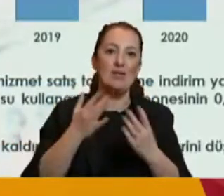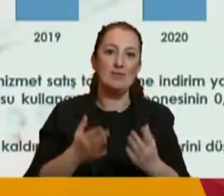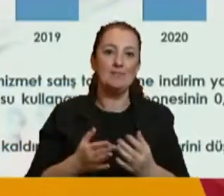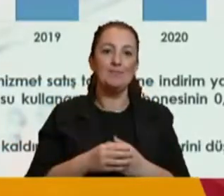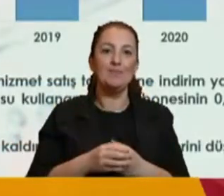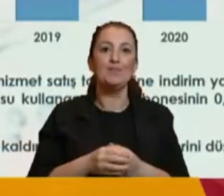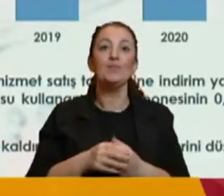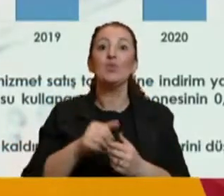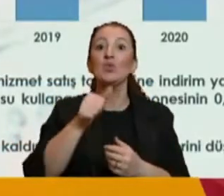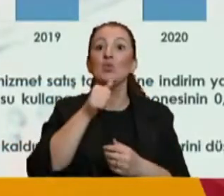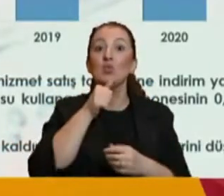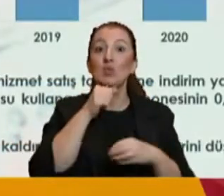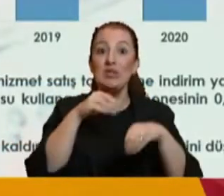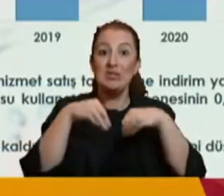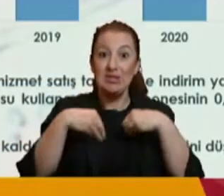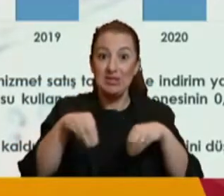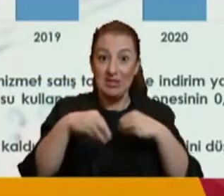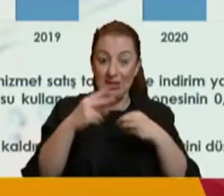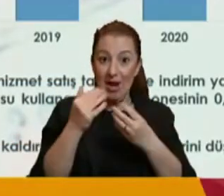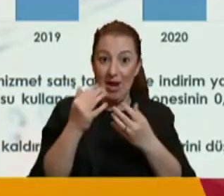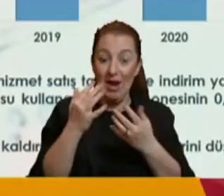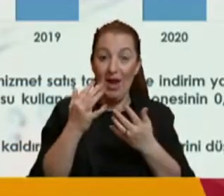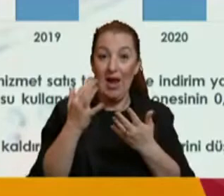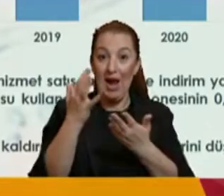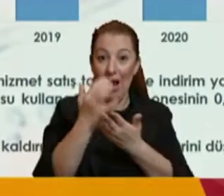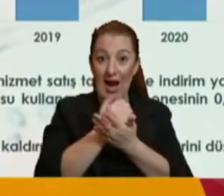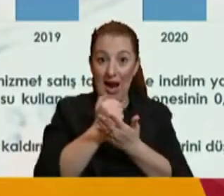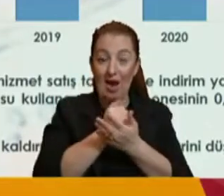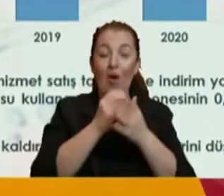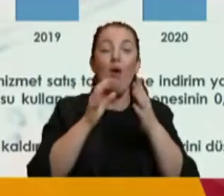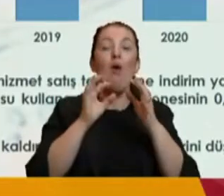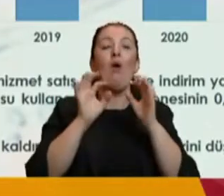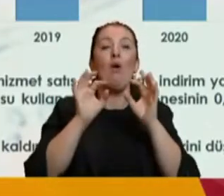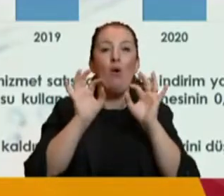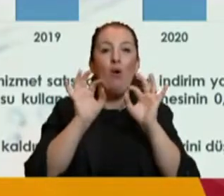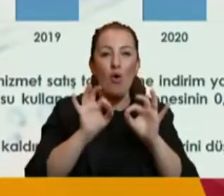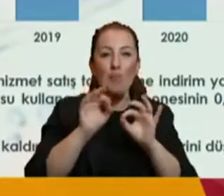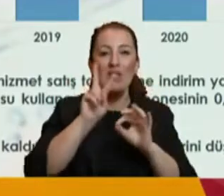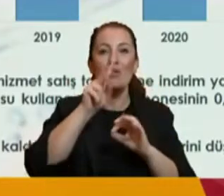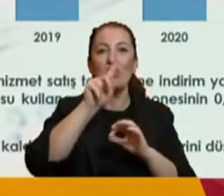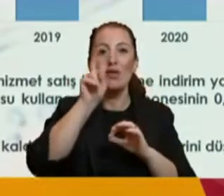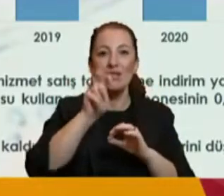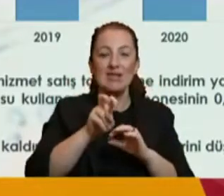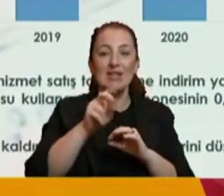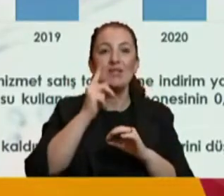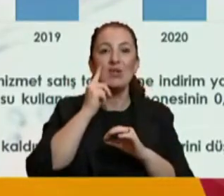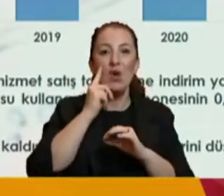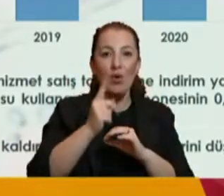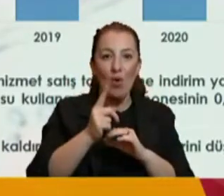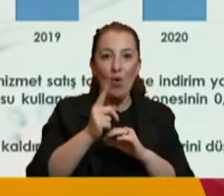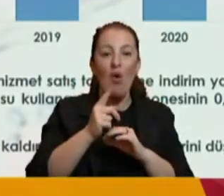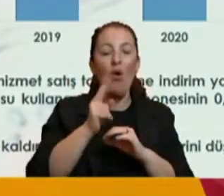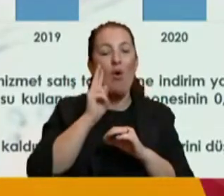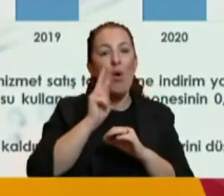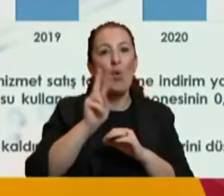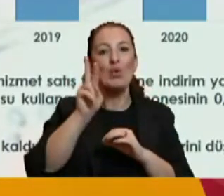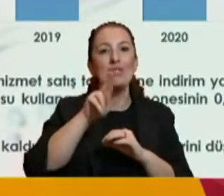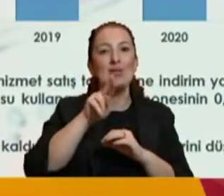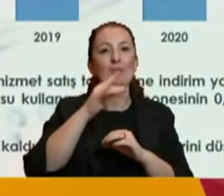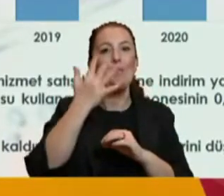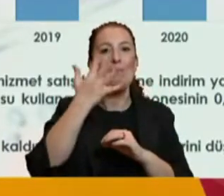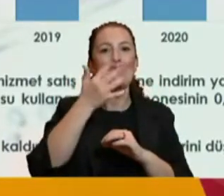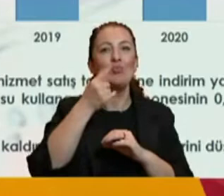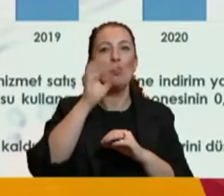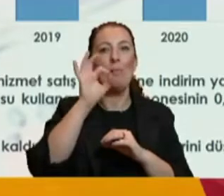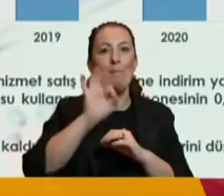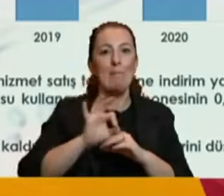bu su satış geliri gerçekleşmeleri Burada 2018'de gördüğünüz gibi beş buçuk